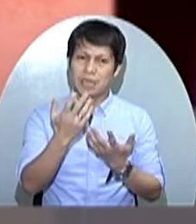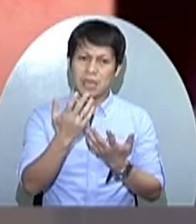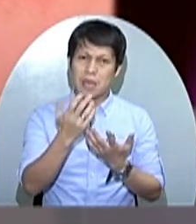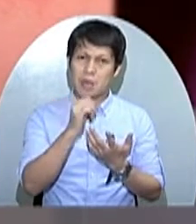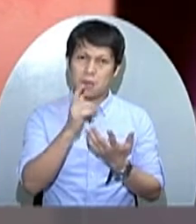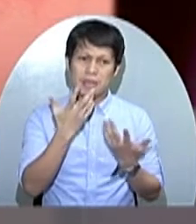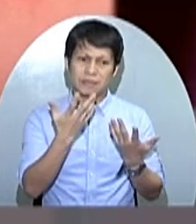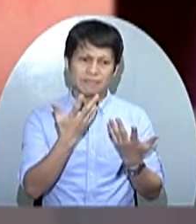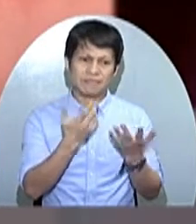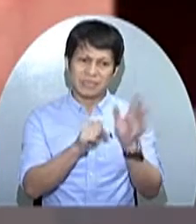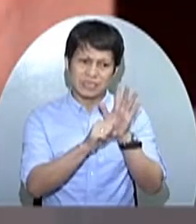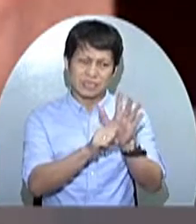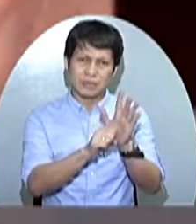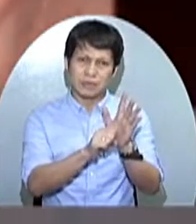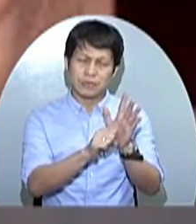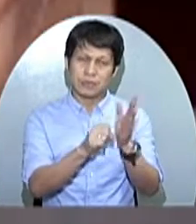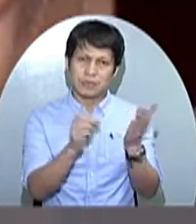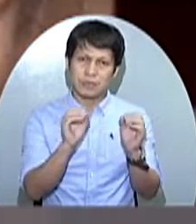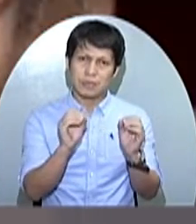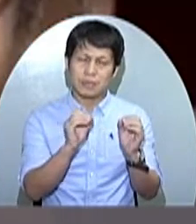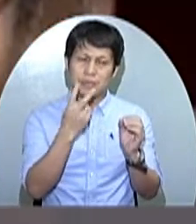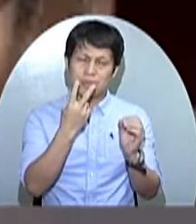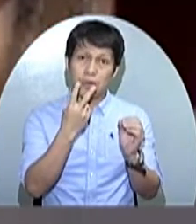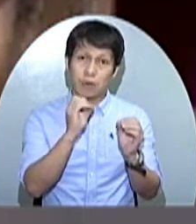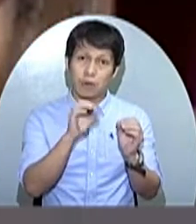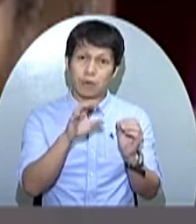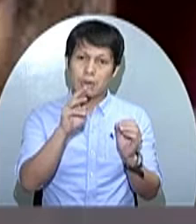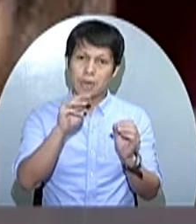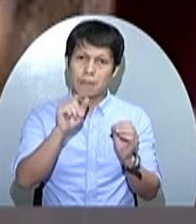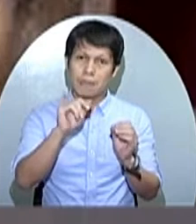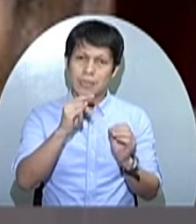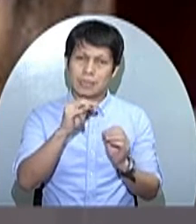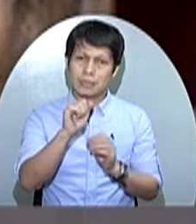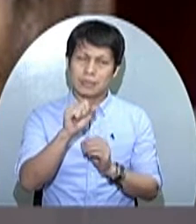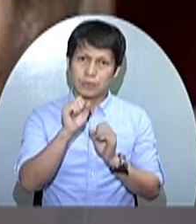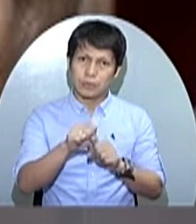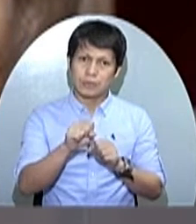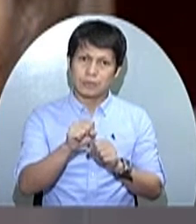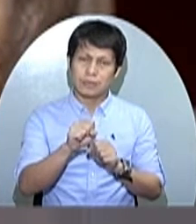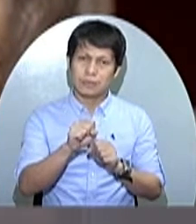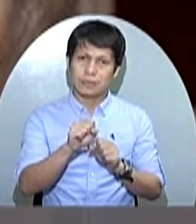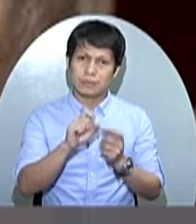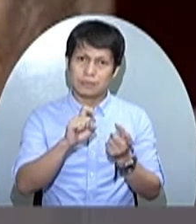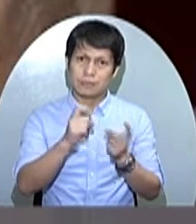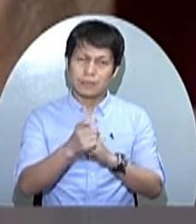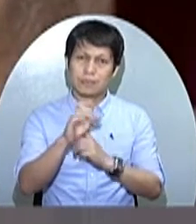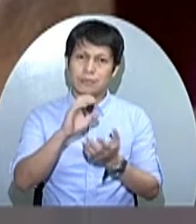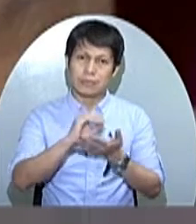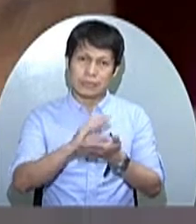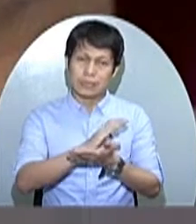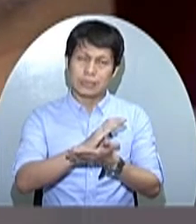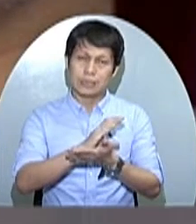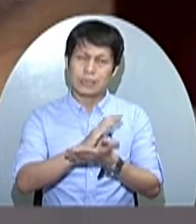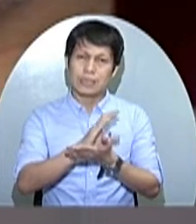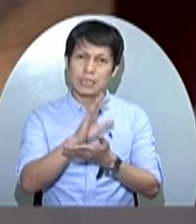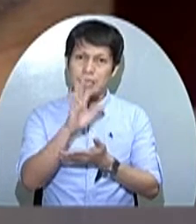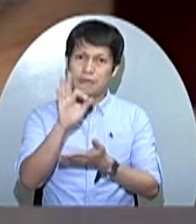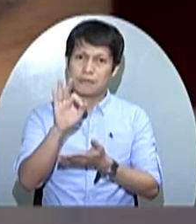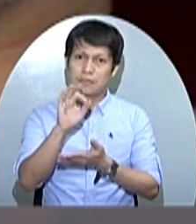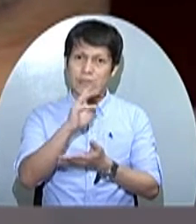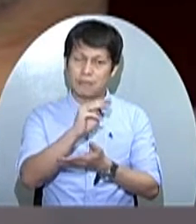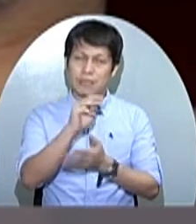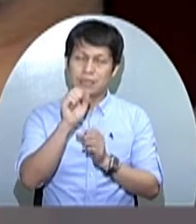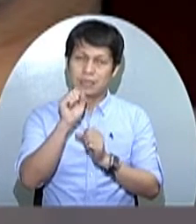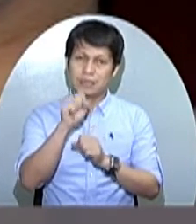walang kaugnay na sintomas o maaari itong malignant o mauwi sa kanser. Ang facial mask